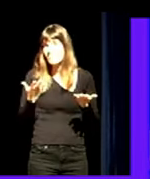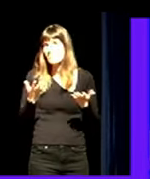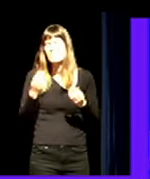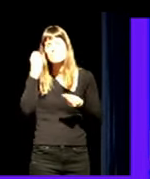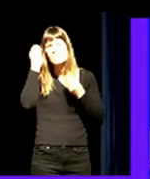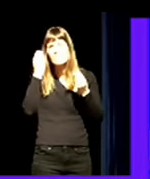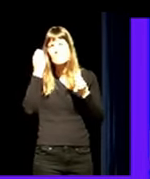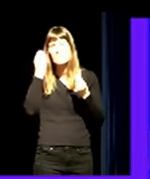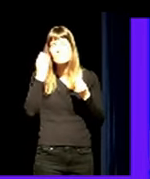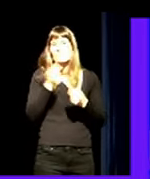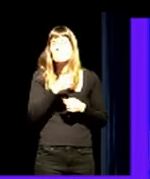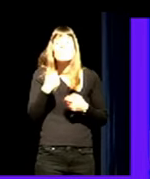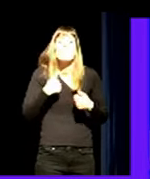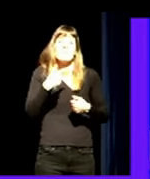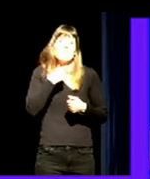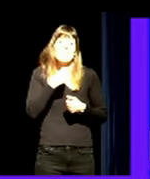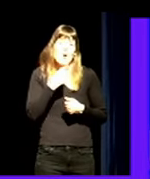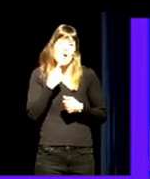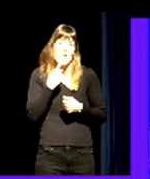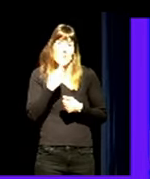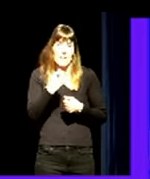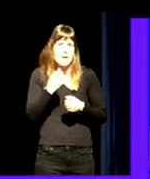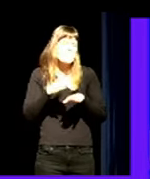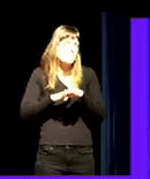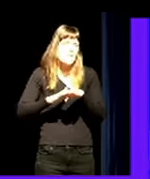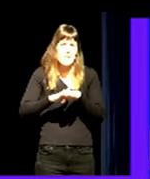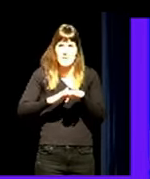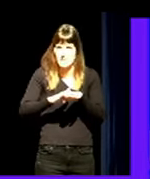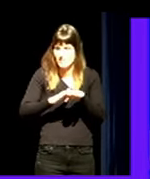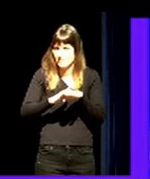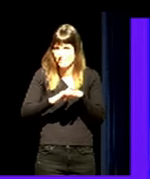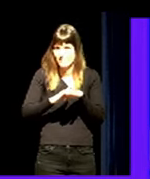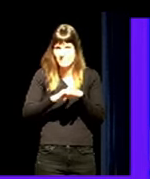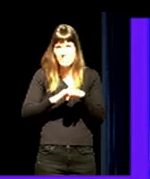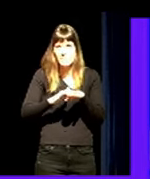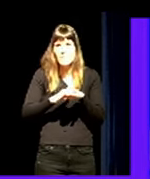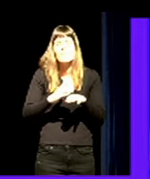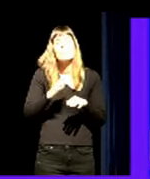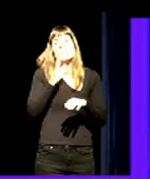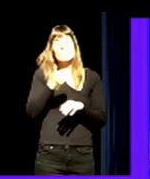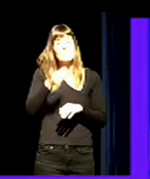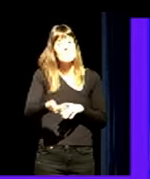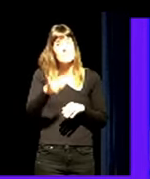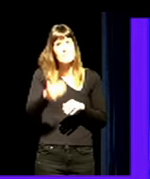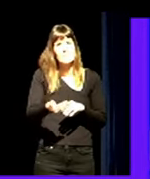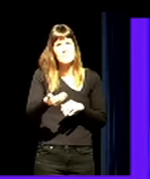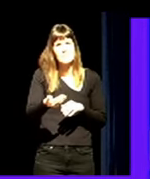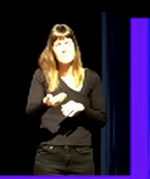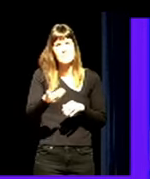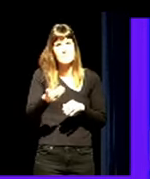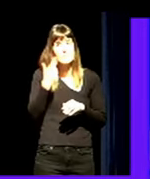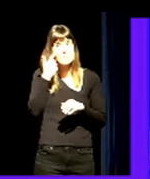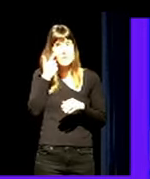hortatik baita ere guai gustatuko litzaibete gutzien, behiratzea zen da, uste dut garrantzitzena dena zark